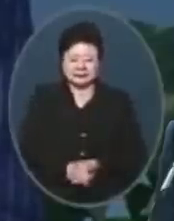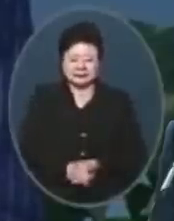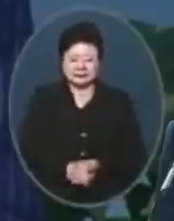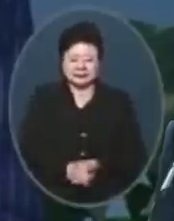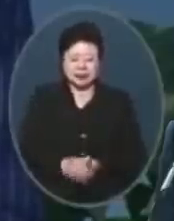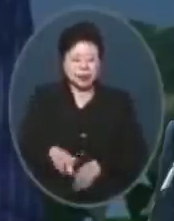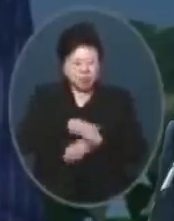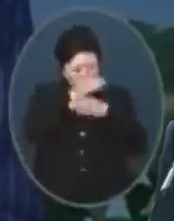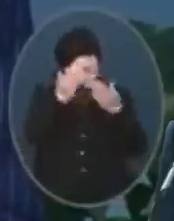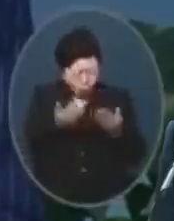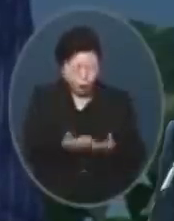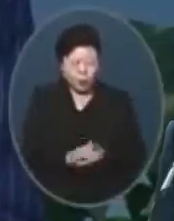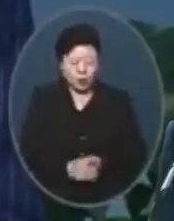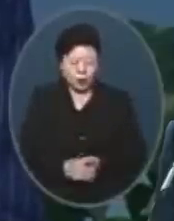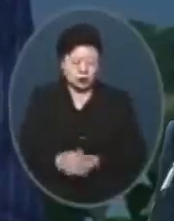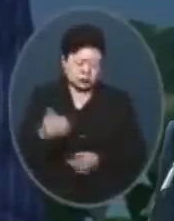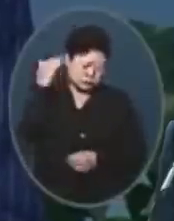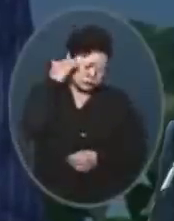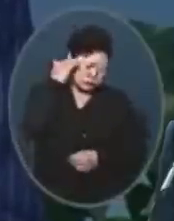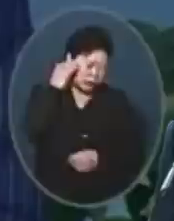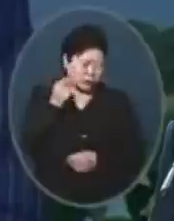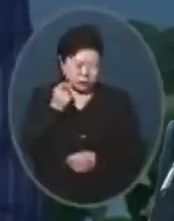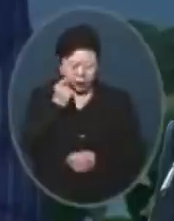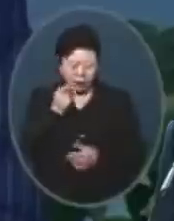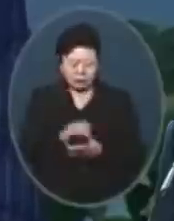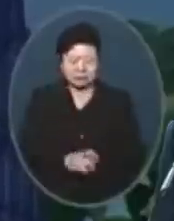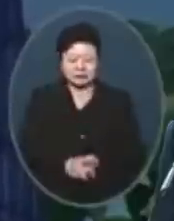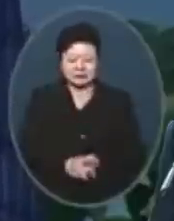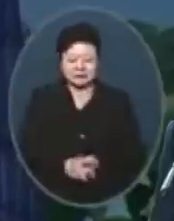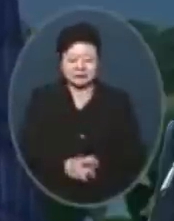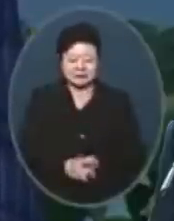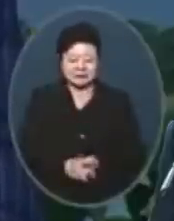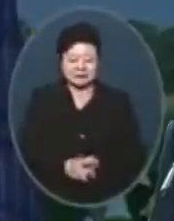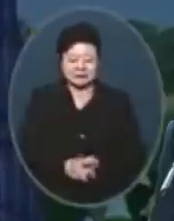뭐 얕잡아 볼 수 없습니다.